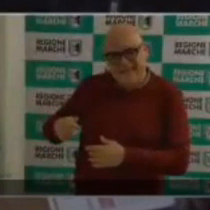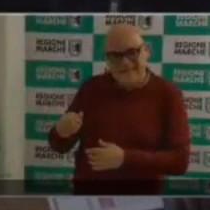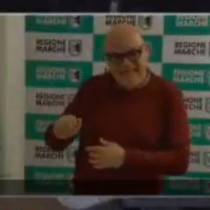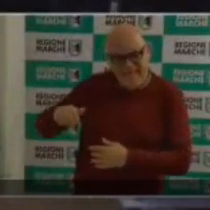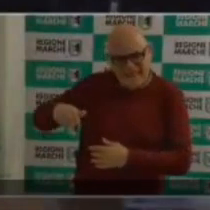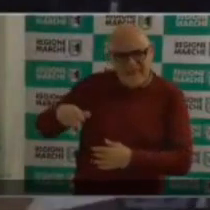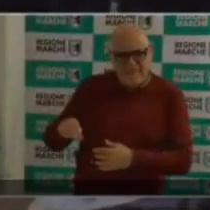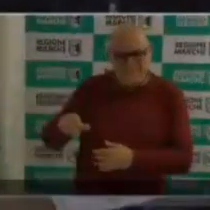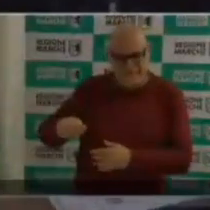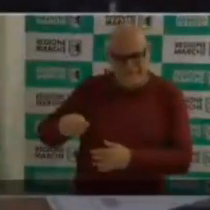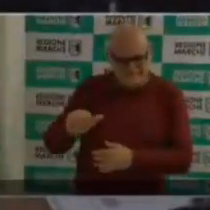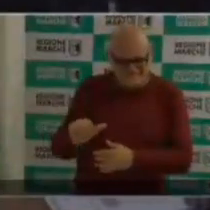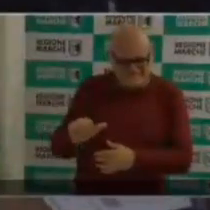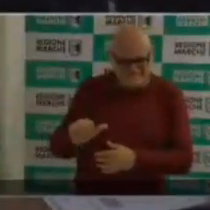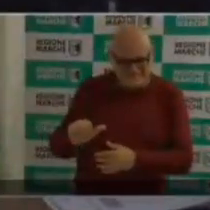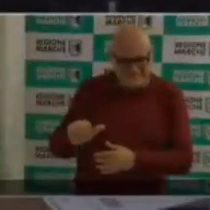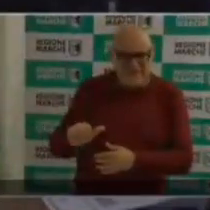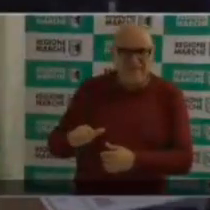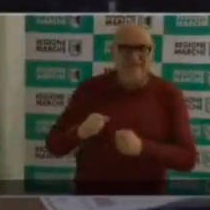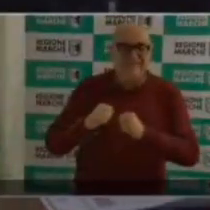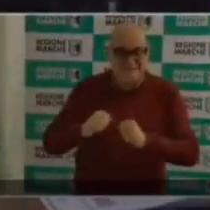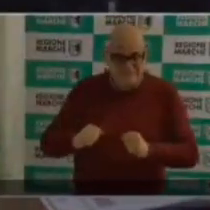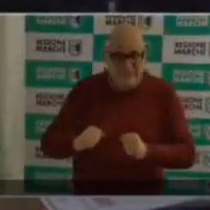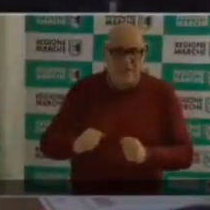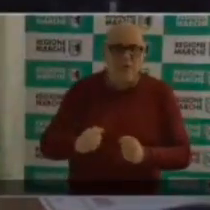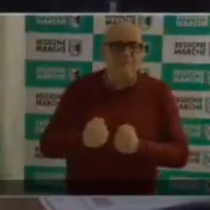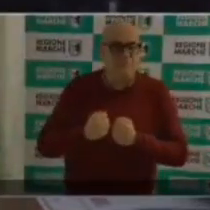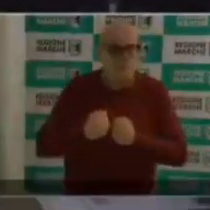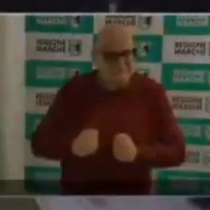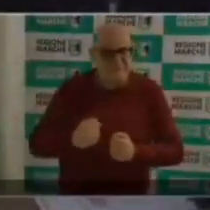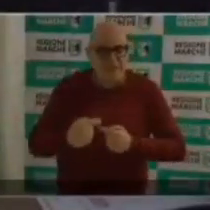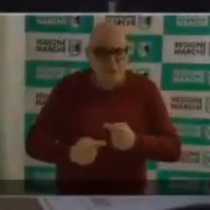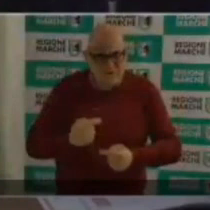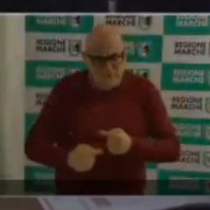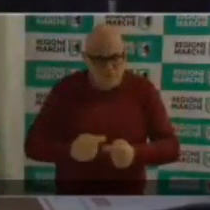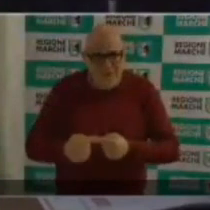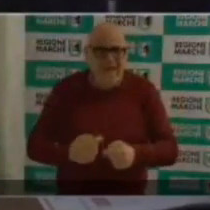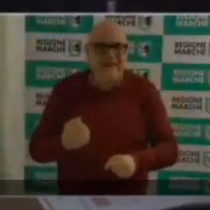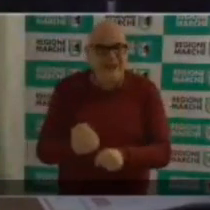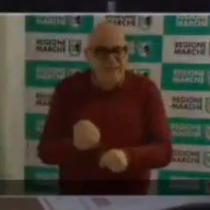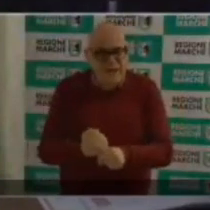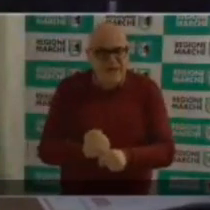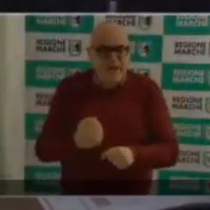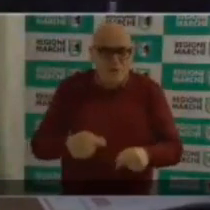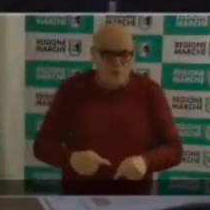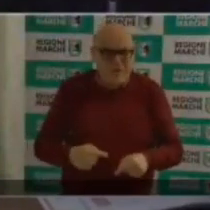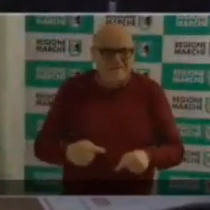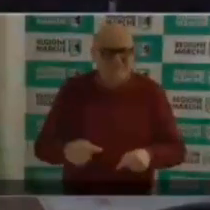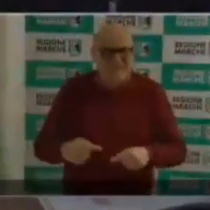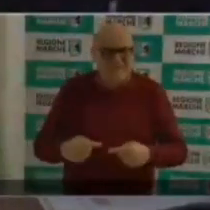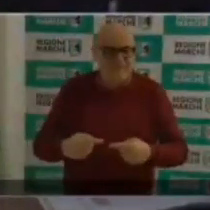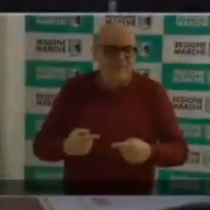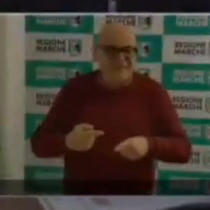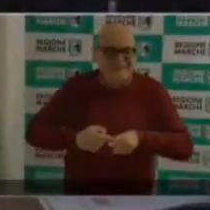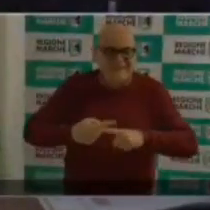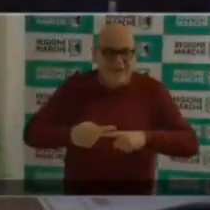ecco, spero che si potrà continuare a lavorare con questa sinergia, con questa collegialità per